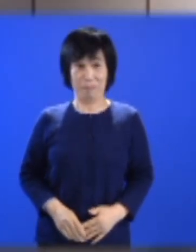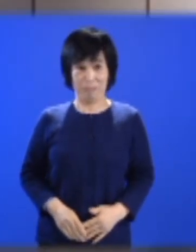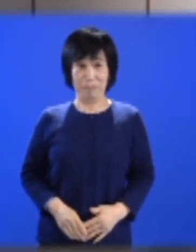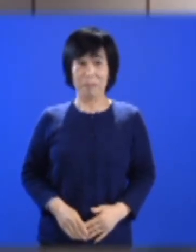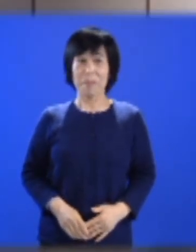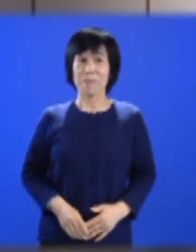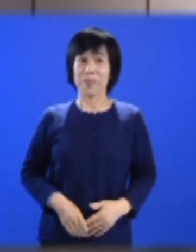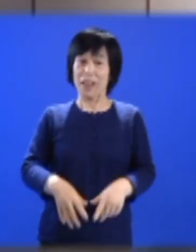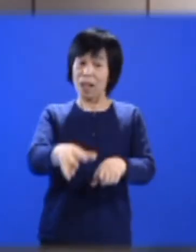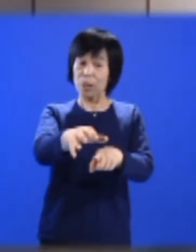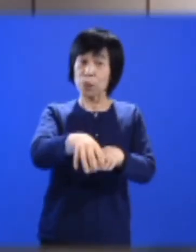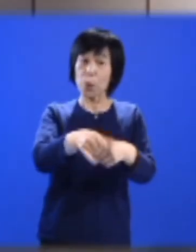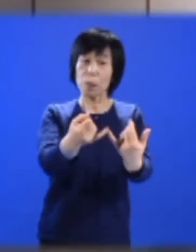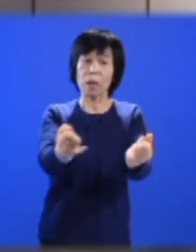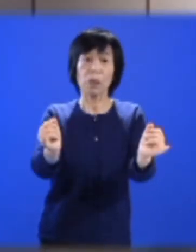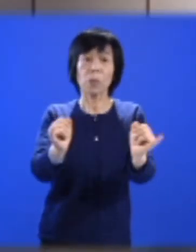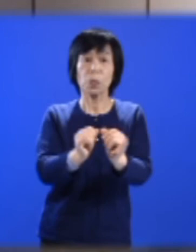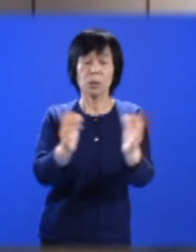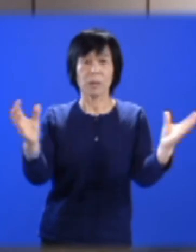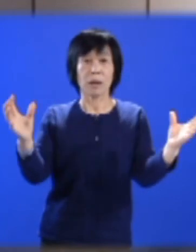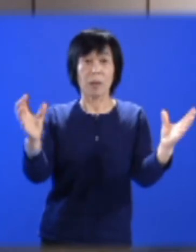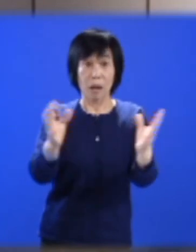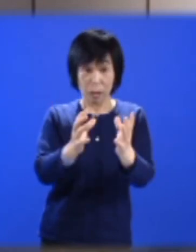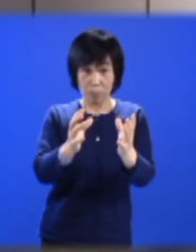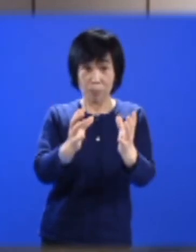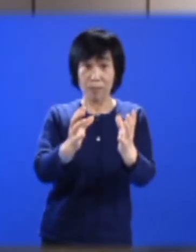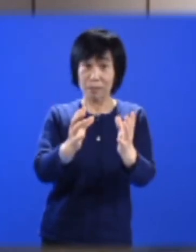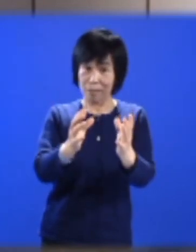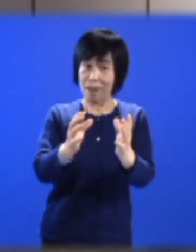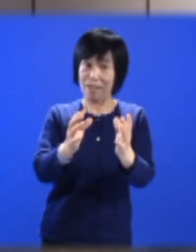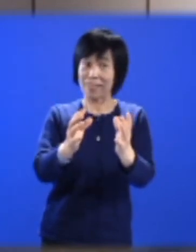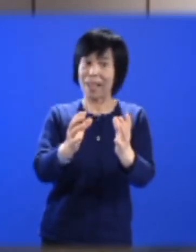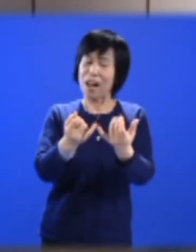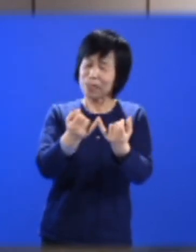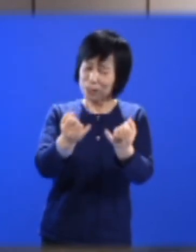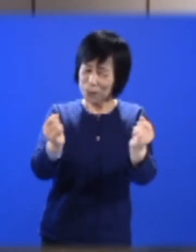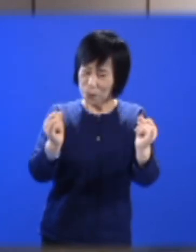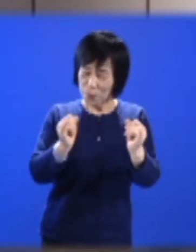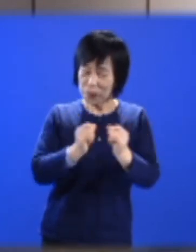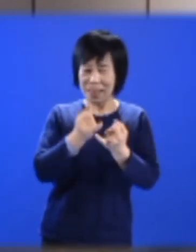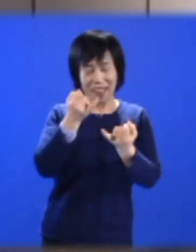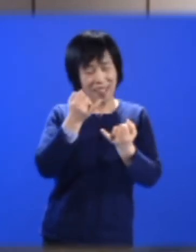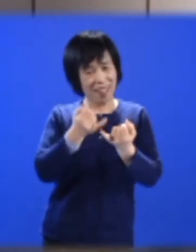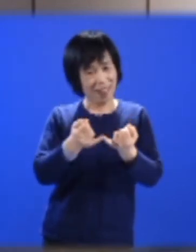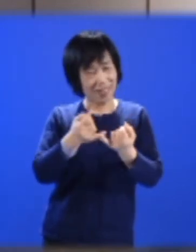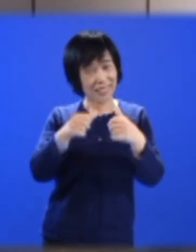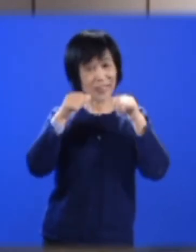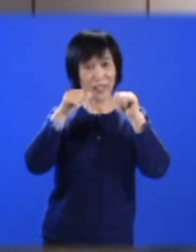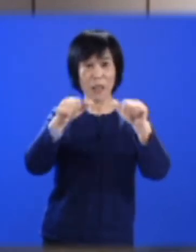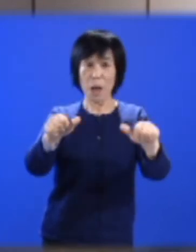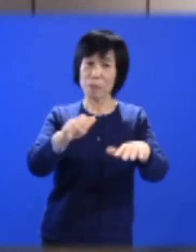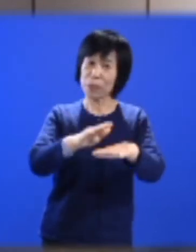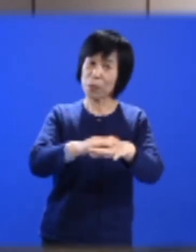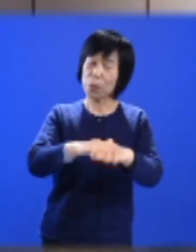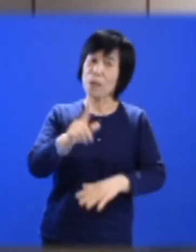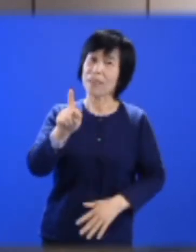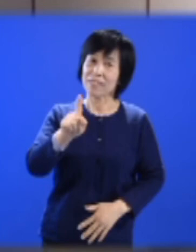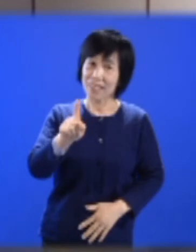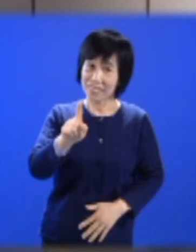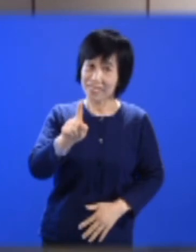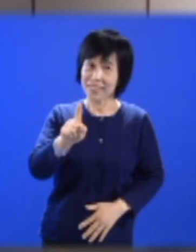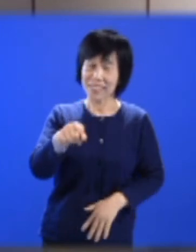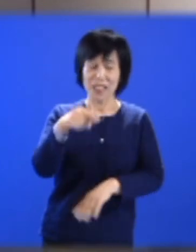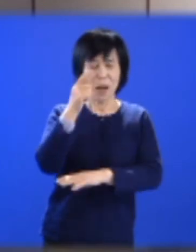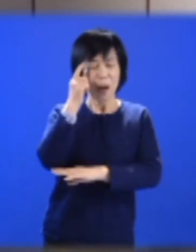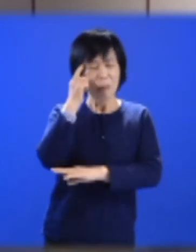また、茶農家の女性有志でグループを立ち上げて、女性目線を取り入れたかぶせ茶の PR 活動